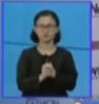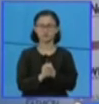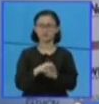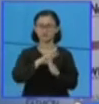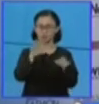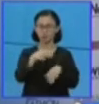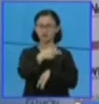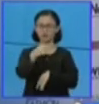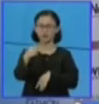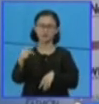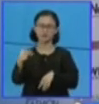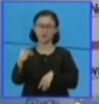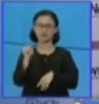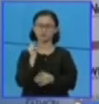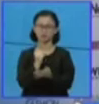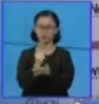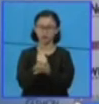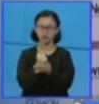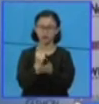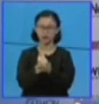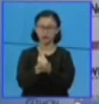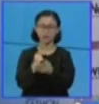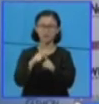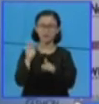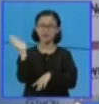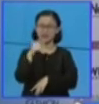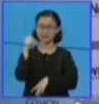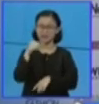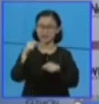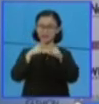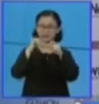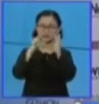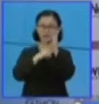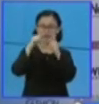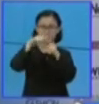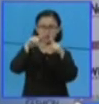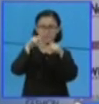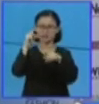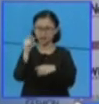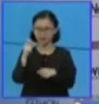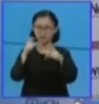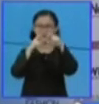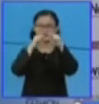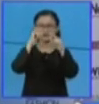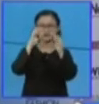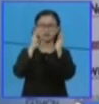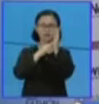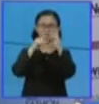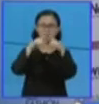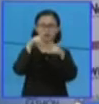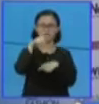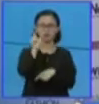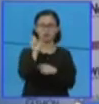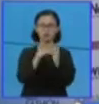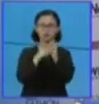Indonesia. Cuman untuk kali ini kita berada di Siantar, Simalungun. Target kita adalah 100 pasien, harapannya